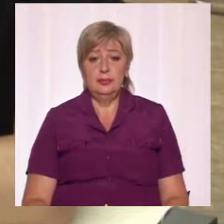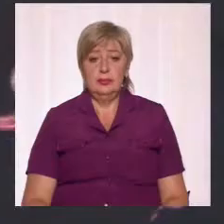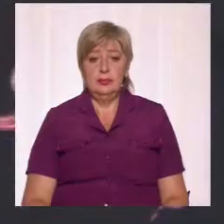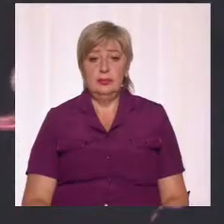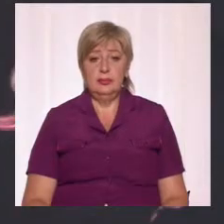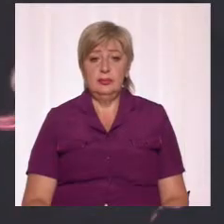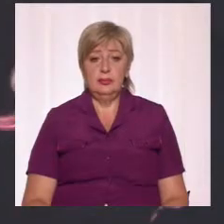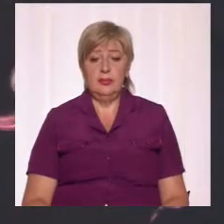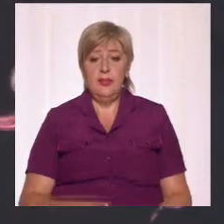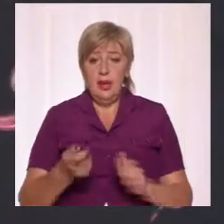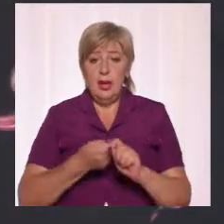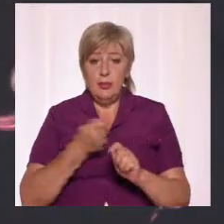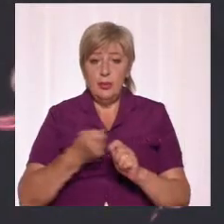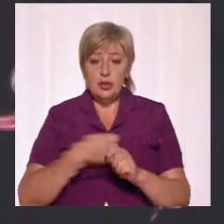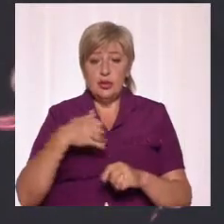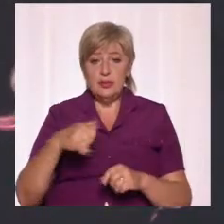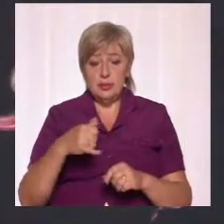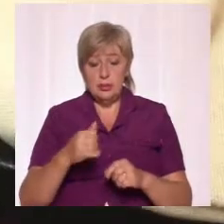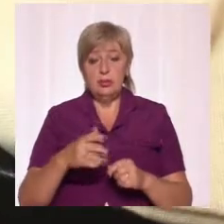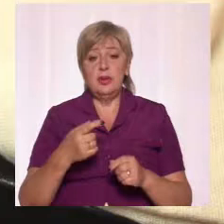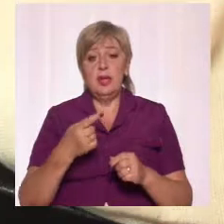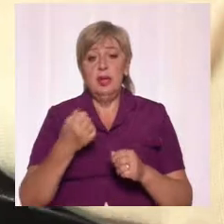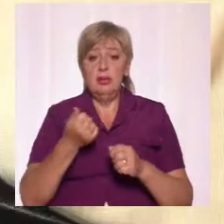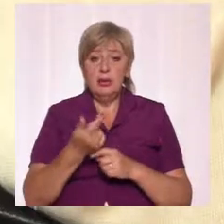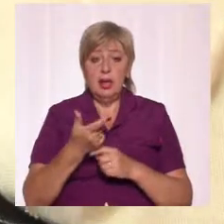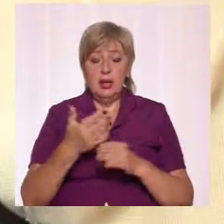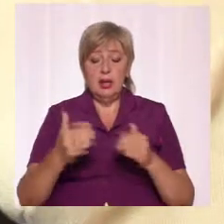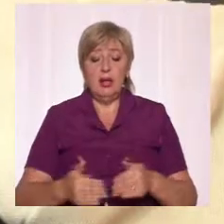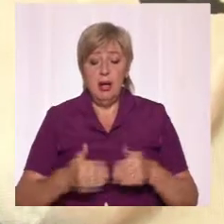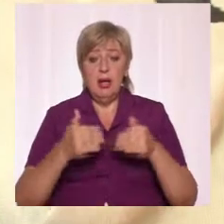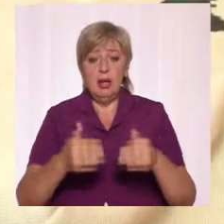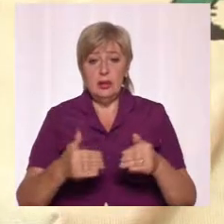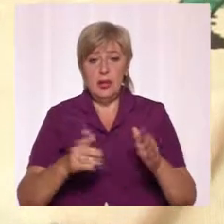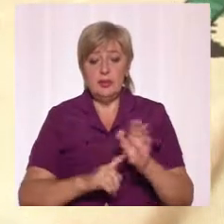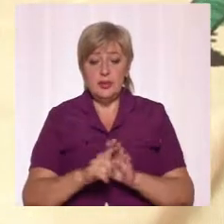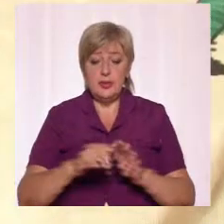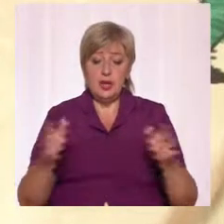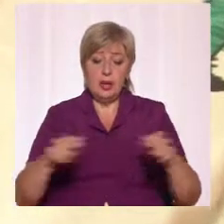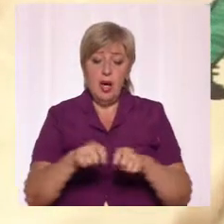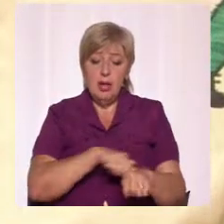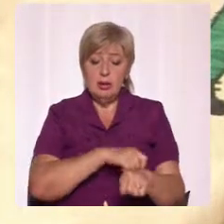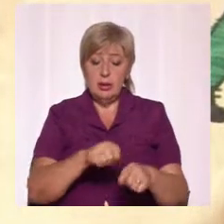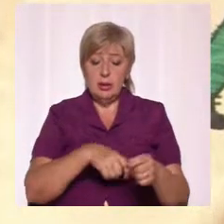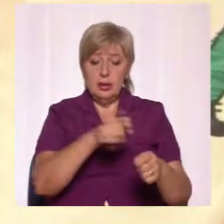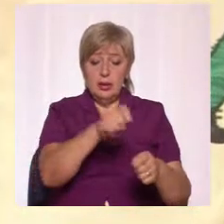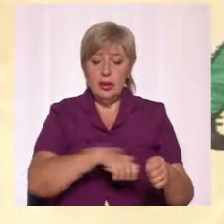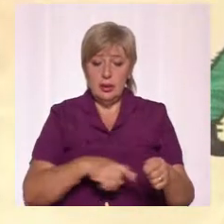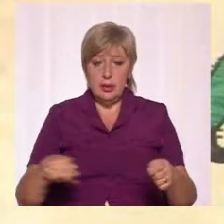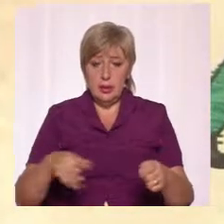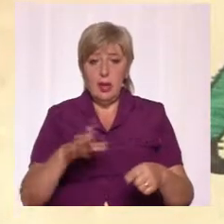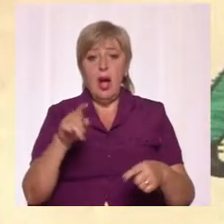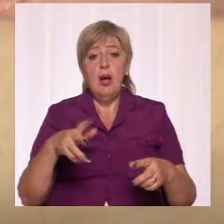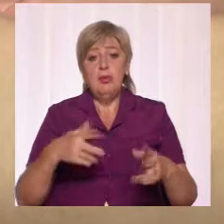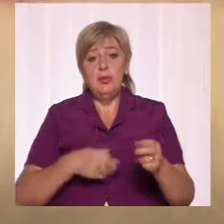Молодець. Пошив сумки займає декілька етапів. Спочатку на екологічній тканині креслять контури, потім Святослав вирізає та шиває дві